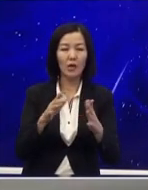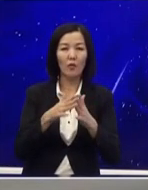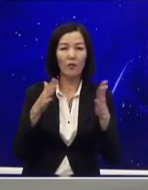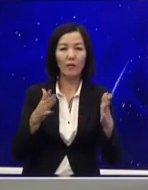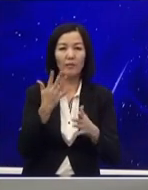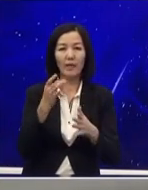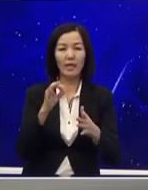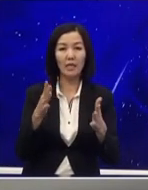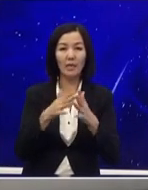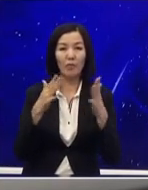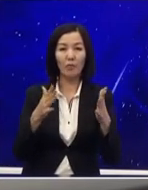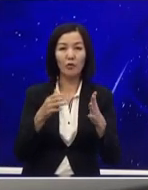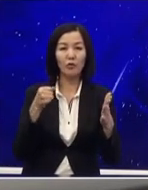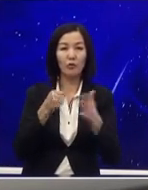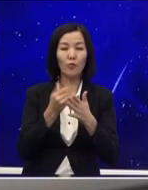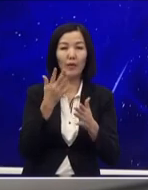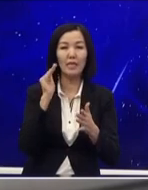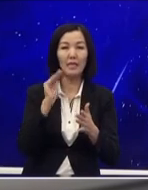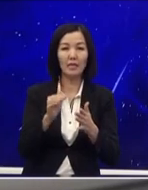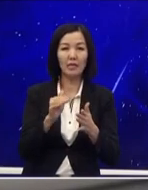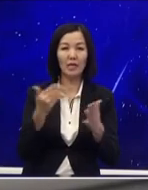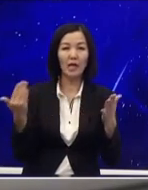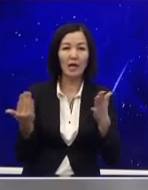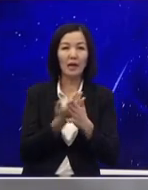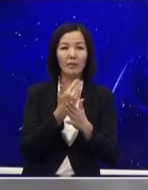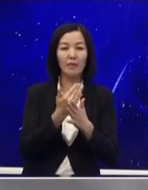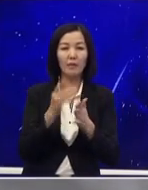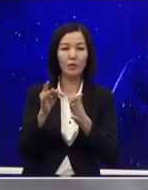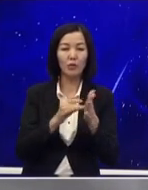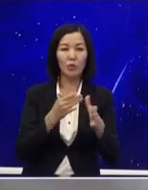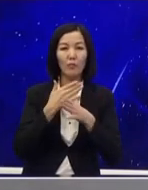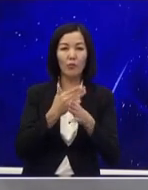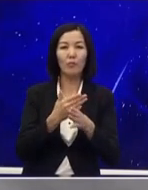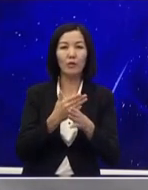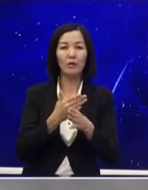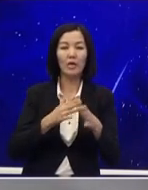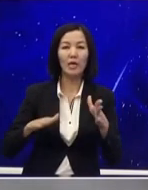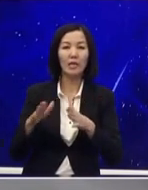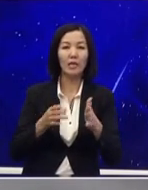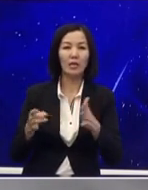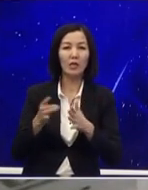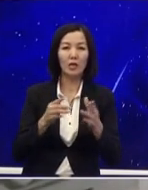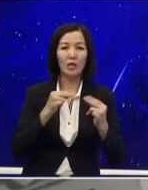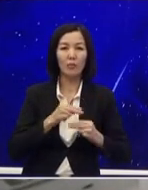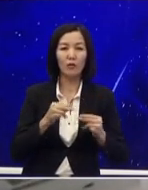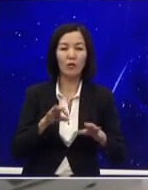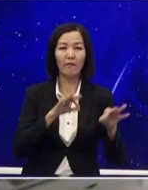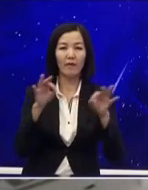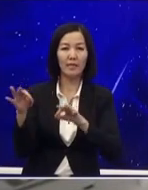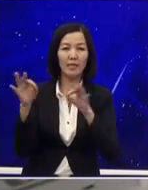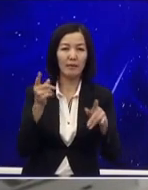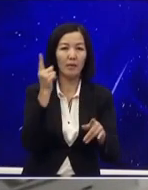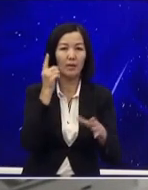увеличили в 5 раз, доведя до 5000. Обновляется и парк скорой помощи. На территории региона работают выездные